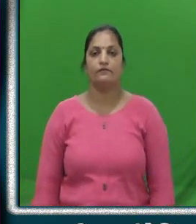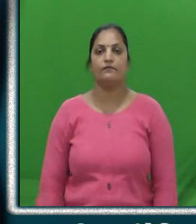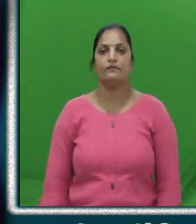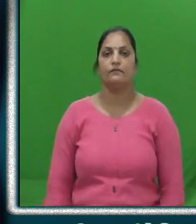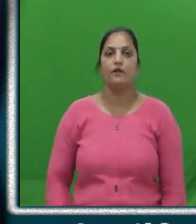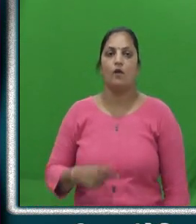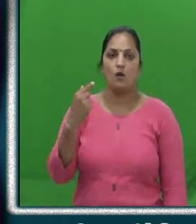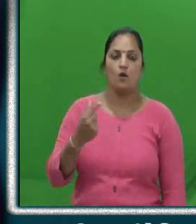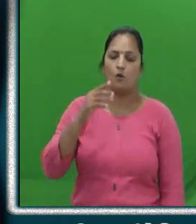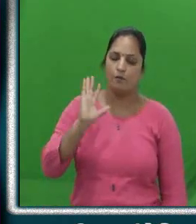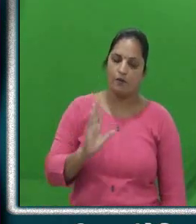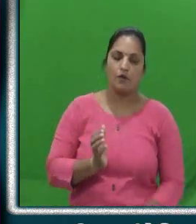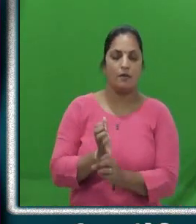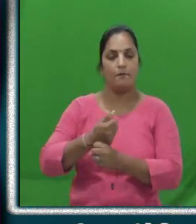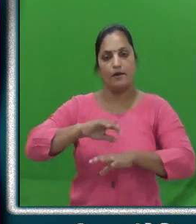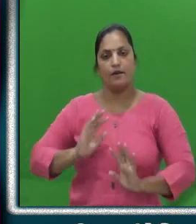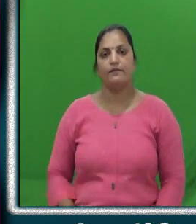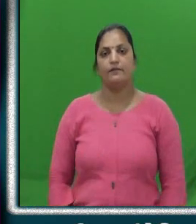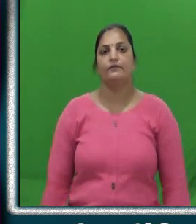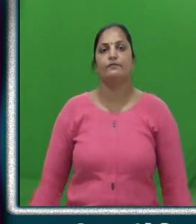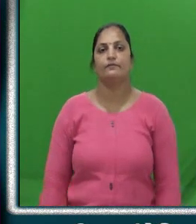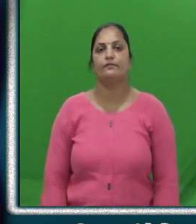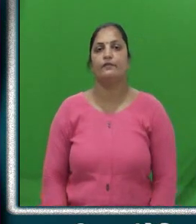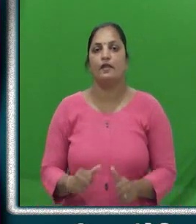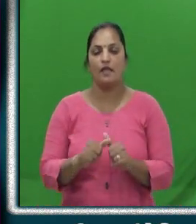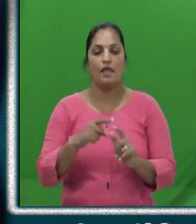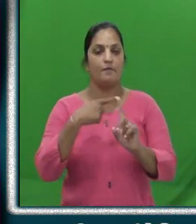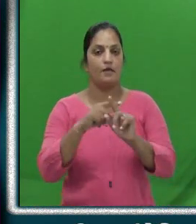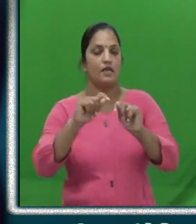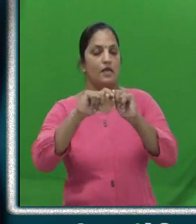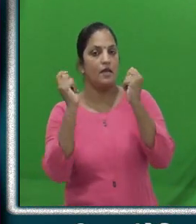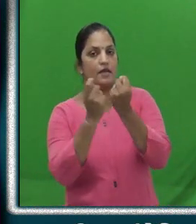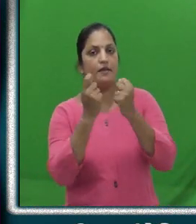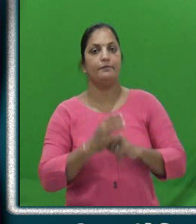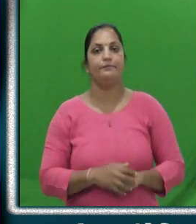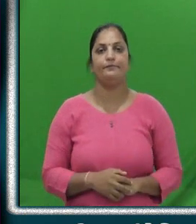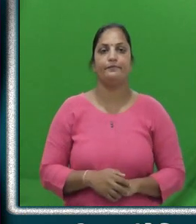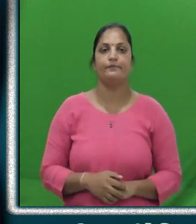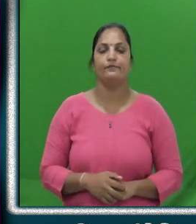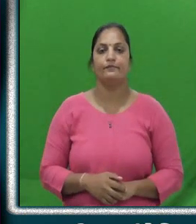સહાયક કાગળની થેલીઓ પણ બનાવે છે. તો અરુણ અને એની ટીમ